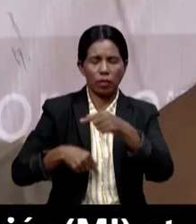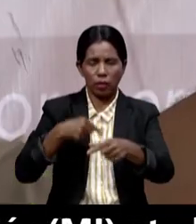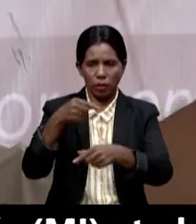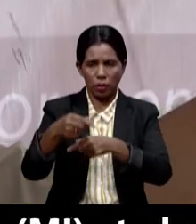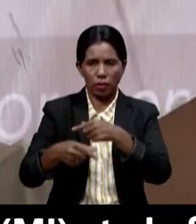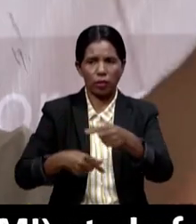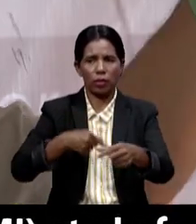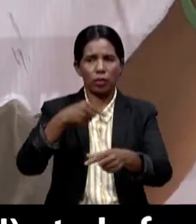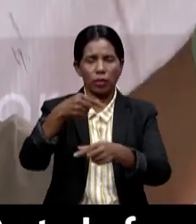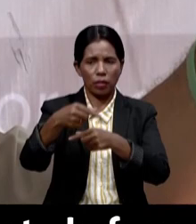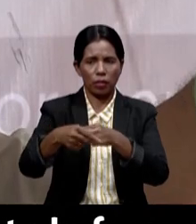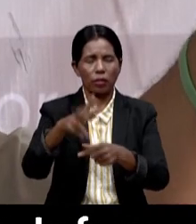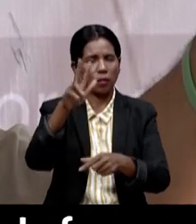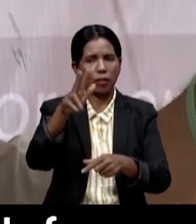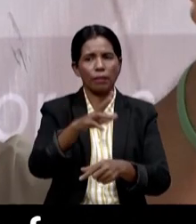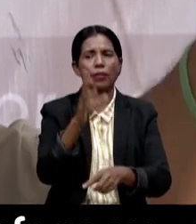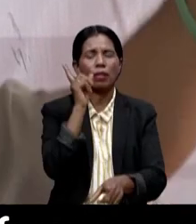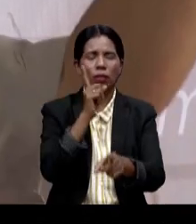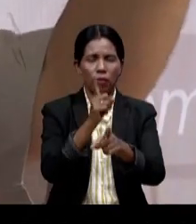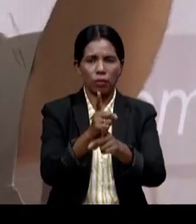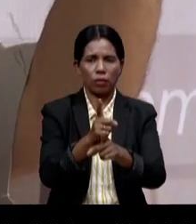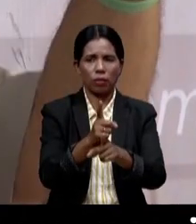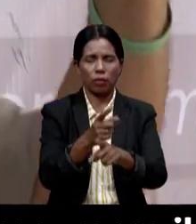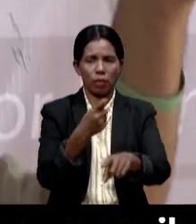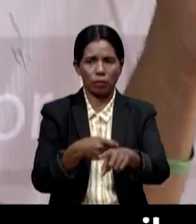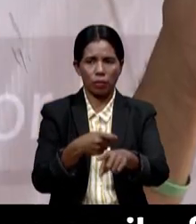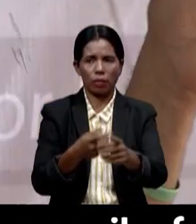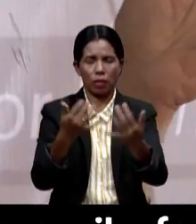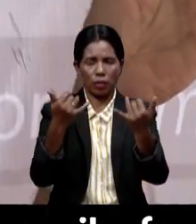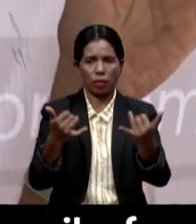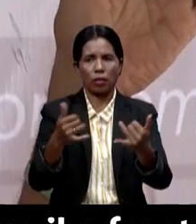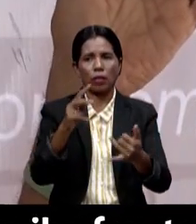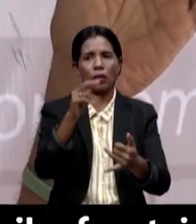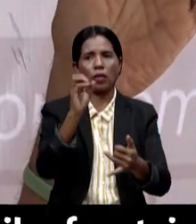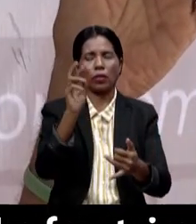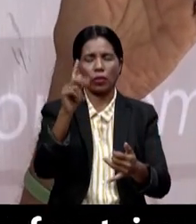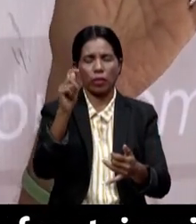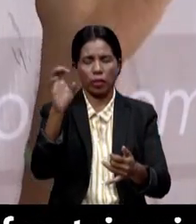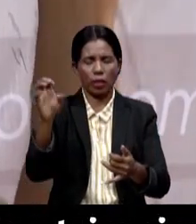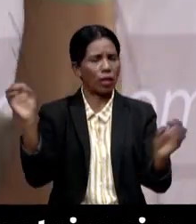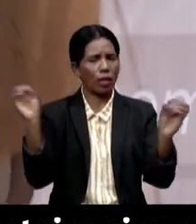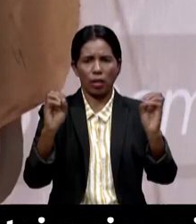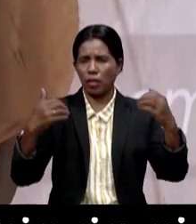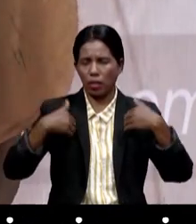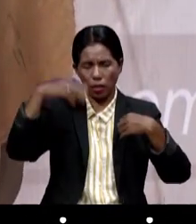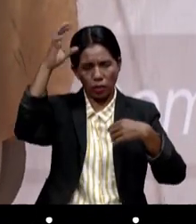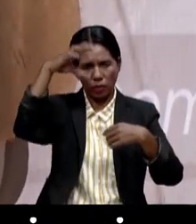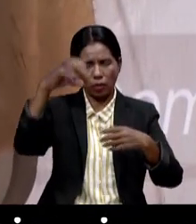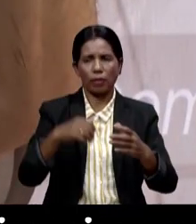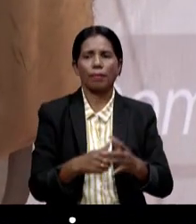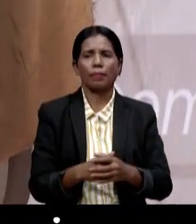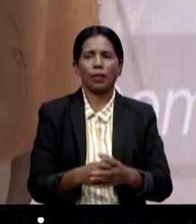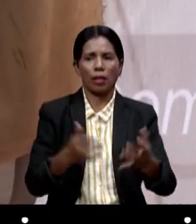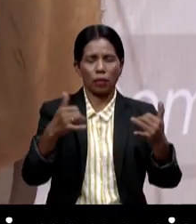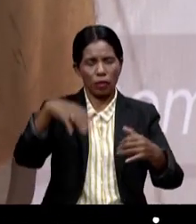mau jerasam ke sir, ona. Kata lolos orasnya, ya posta nortenya lae udah. Ya sulnya normal, orasnya